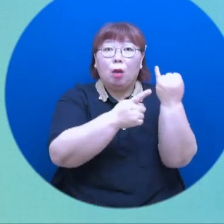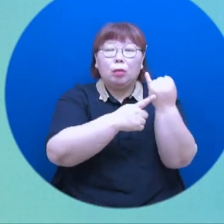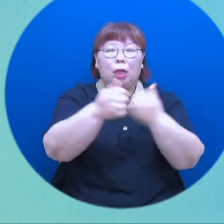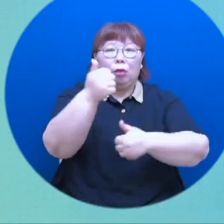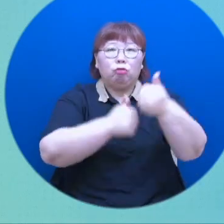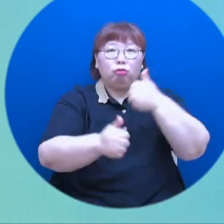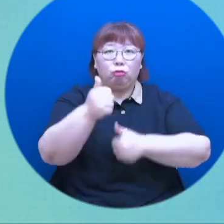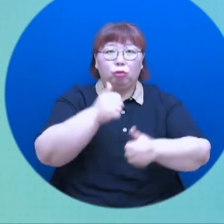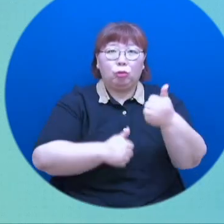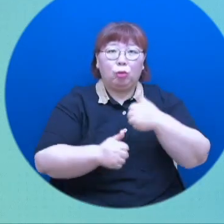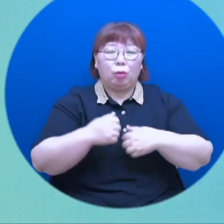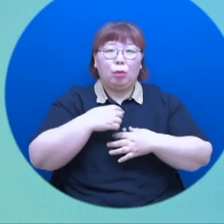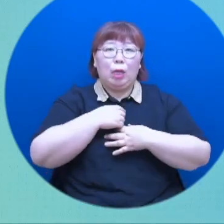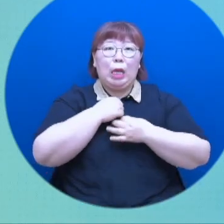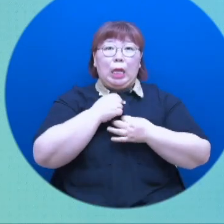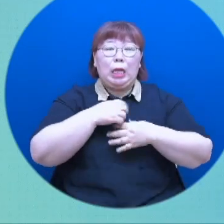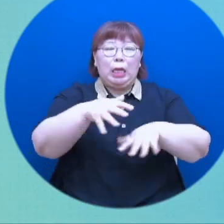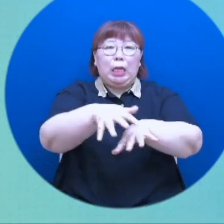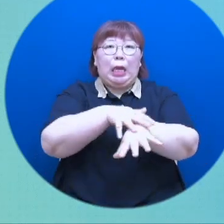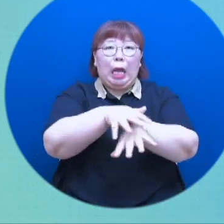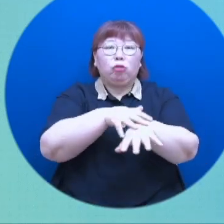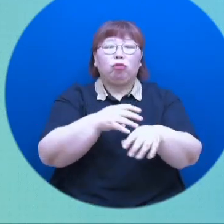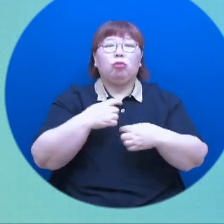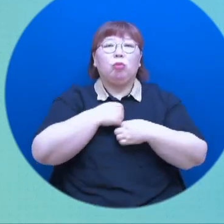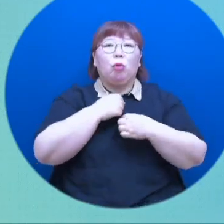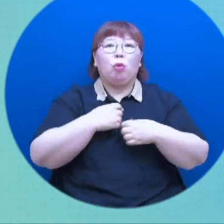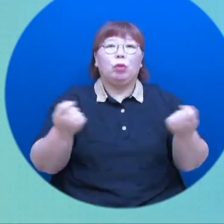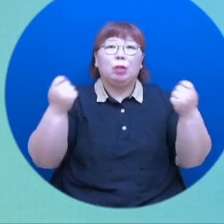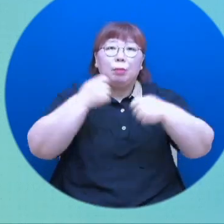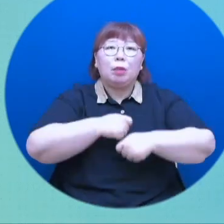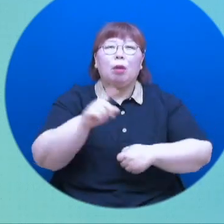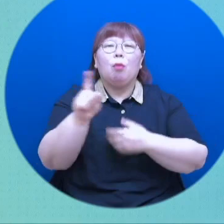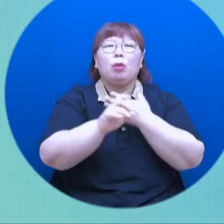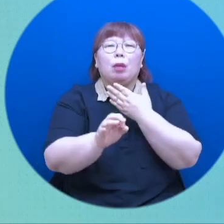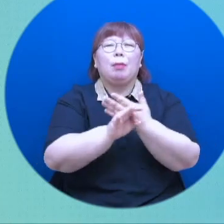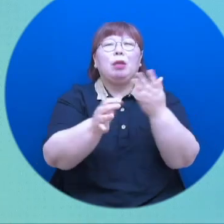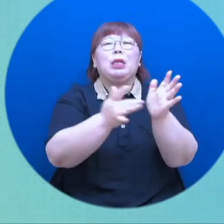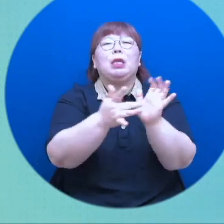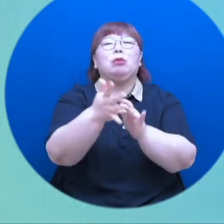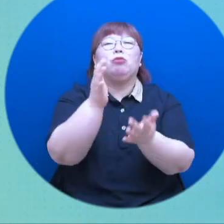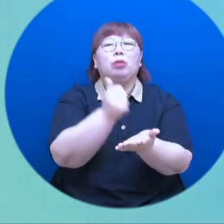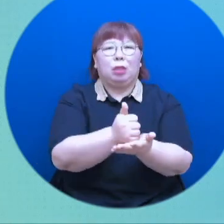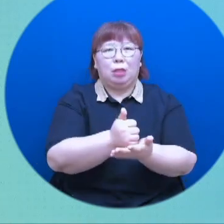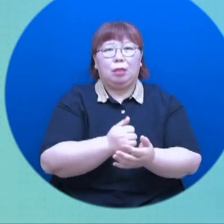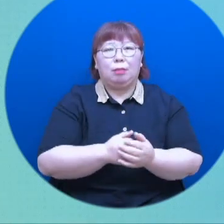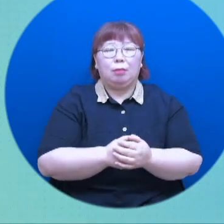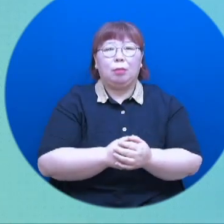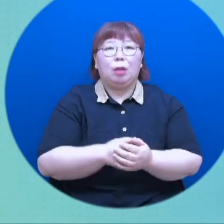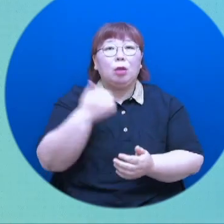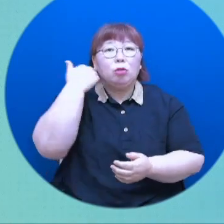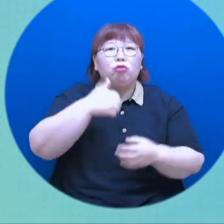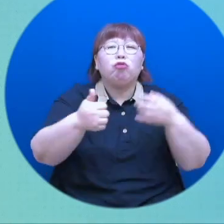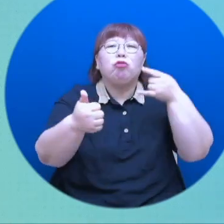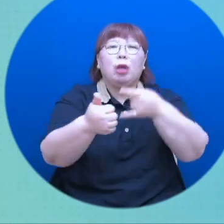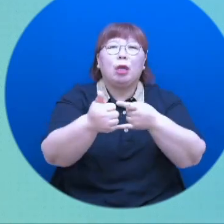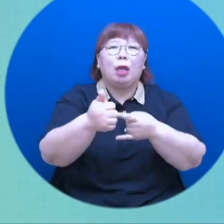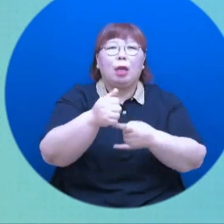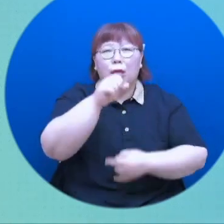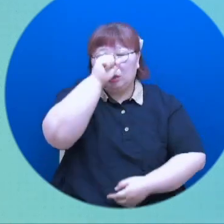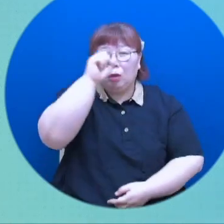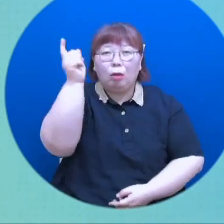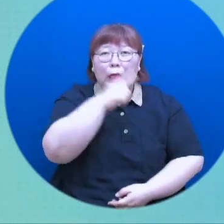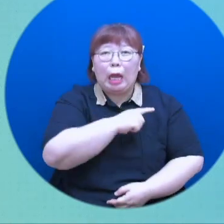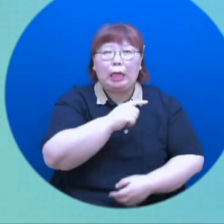가죽 옷 무엇입니까? 본자 되시는 예수님을 말씀하잖아요. 누구에게? 선악을 알게 하는